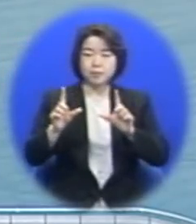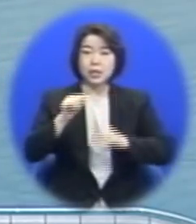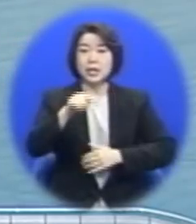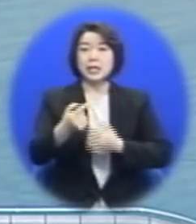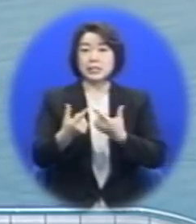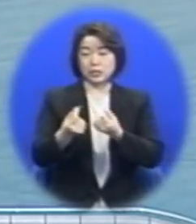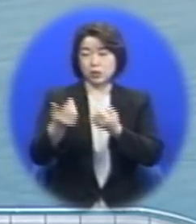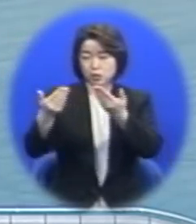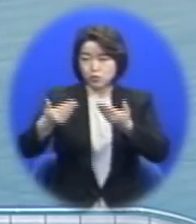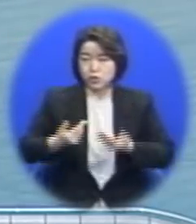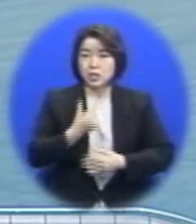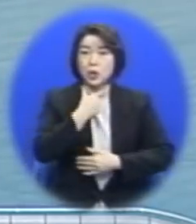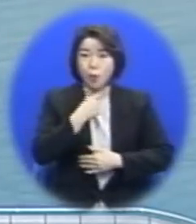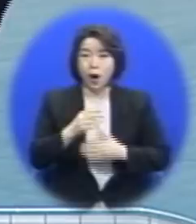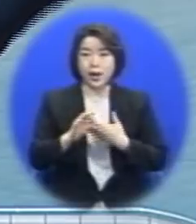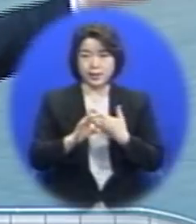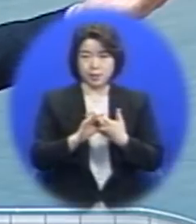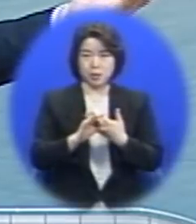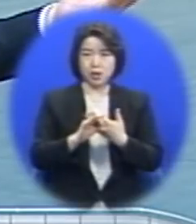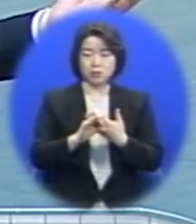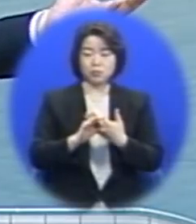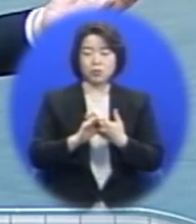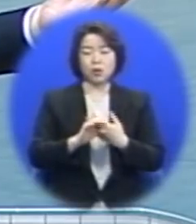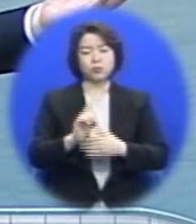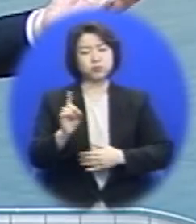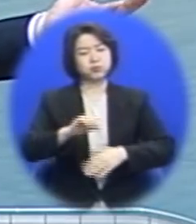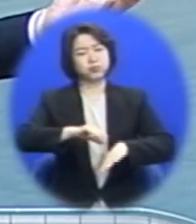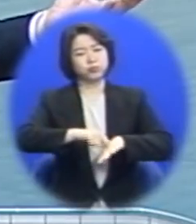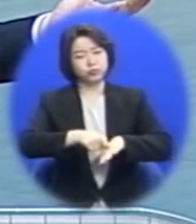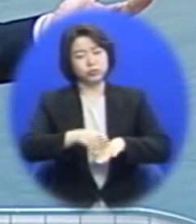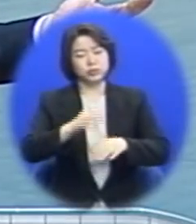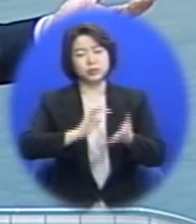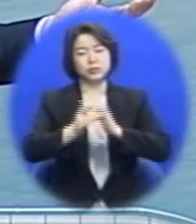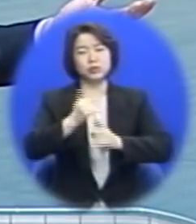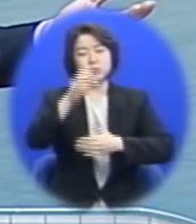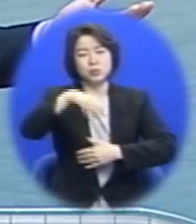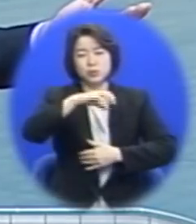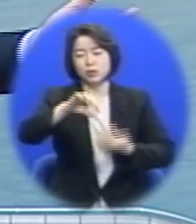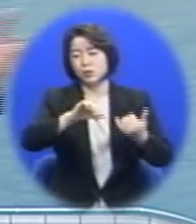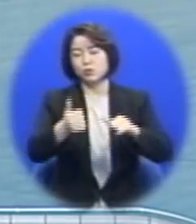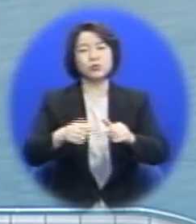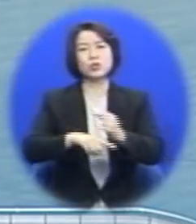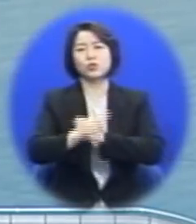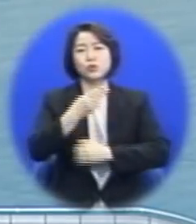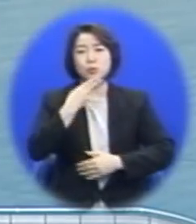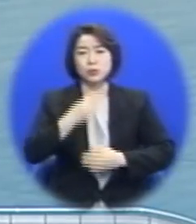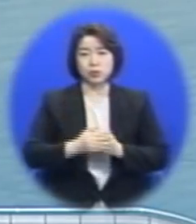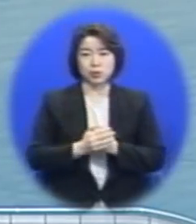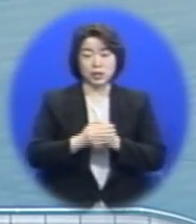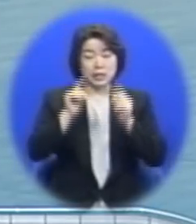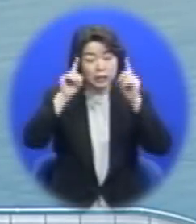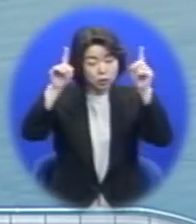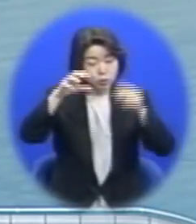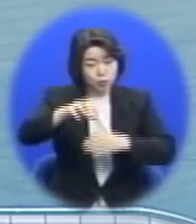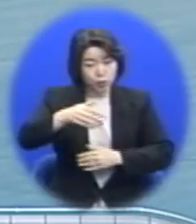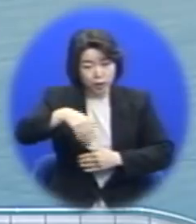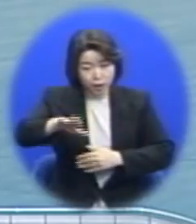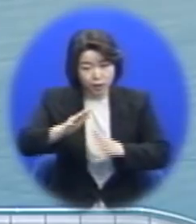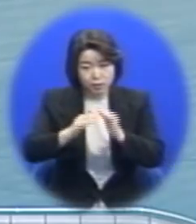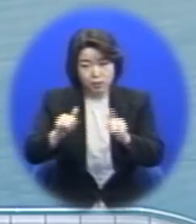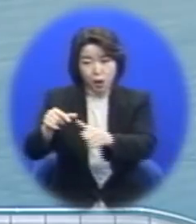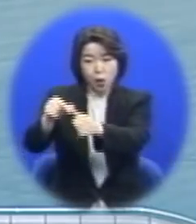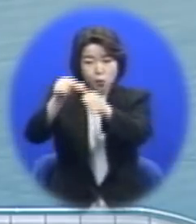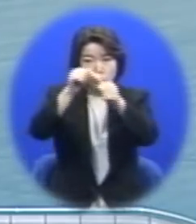걸 주시기를 원하셨다면 굳이 예수님이 십자가에 죽으실 이유가 없습니다. 지옥에 갈 자를 구원해야 하겠기